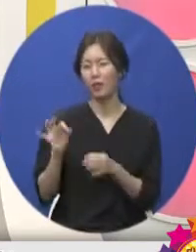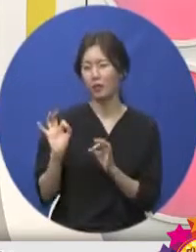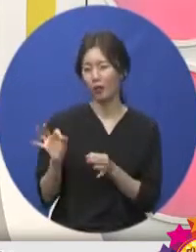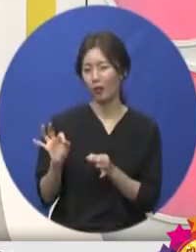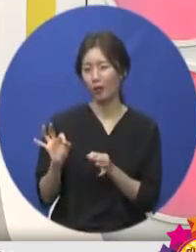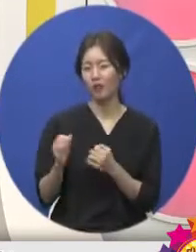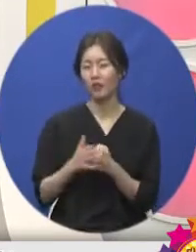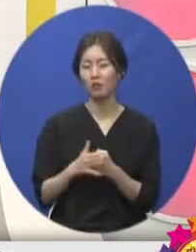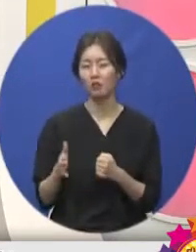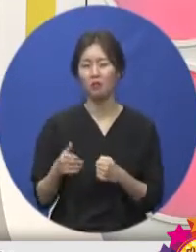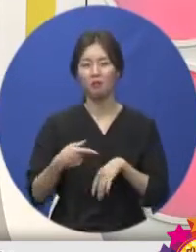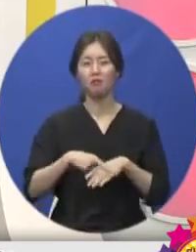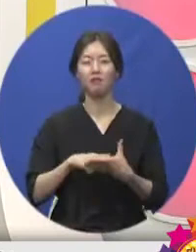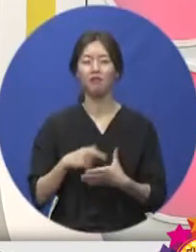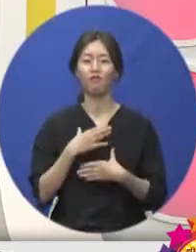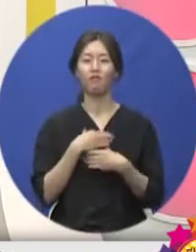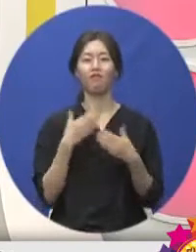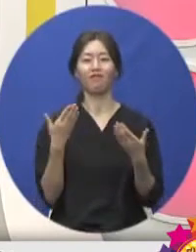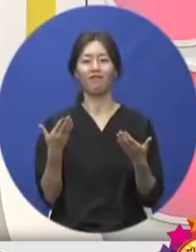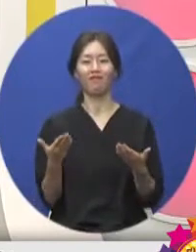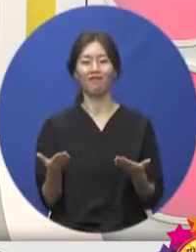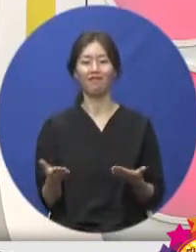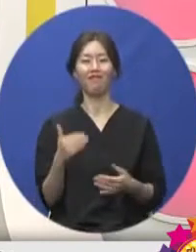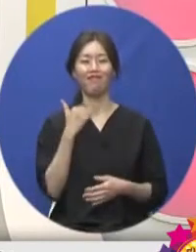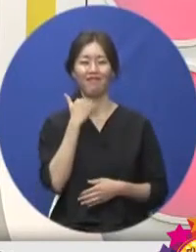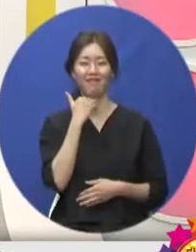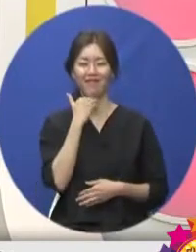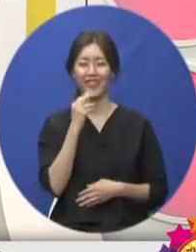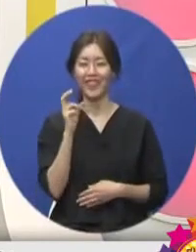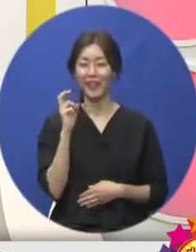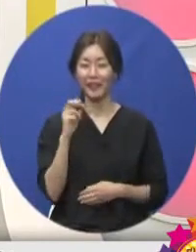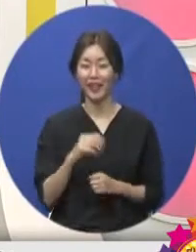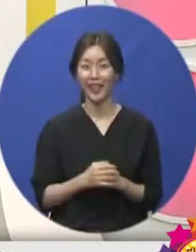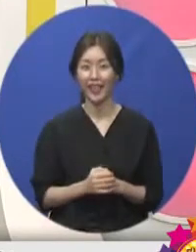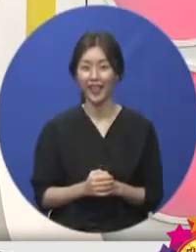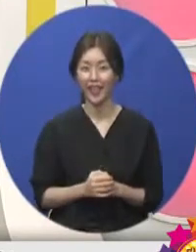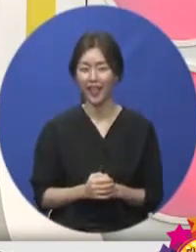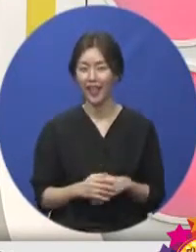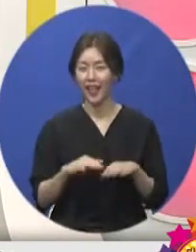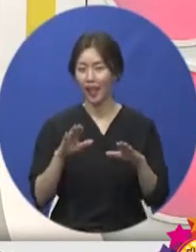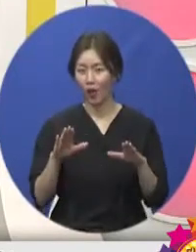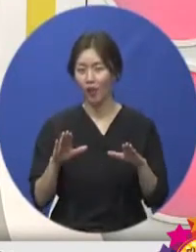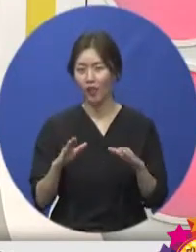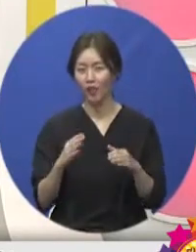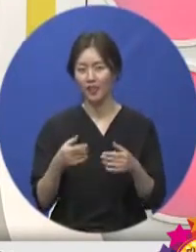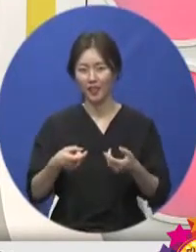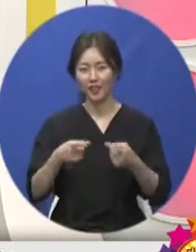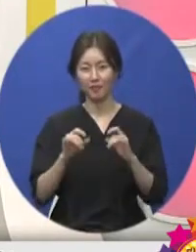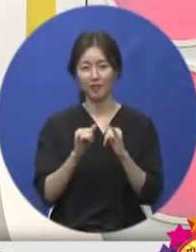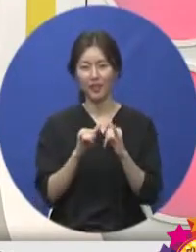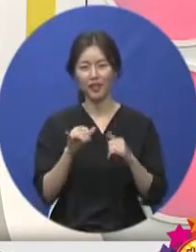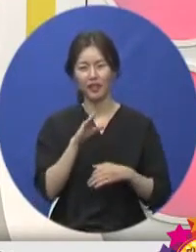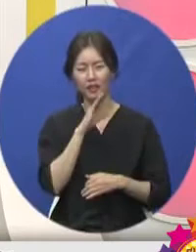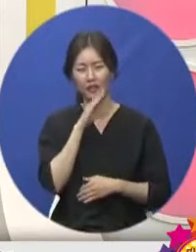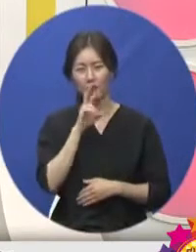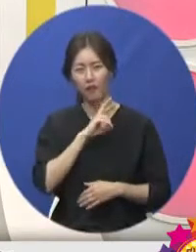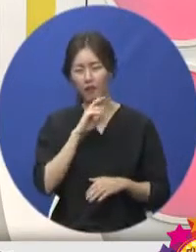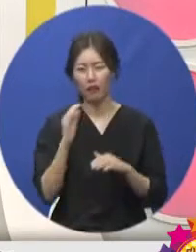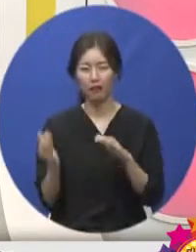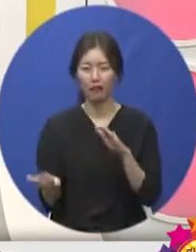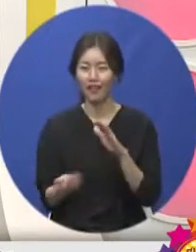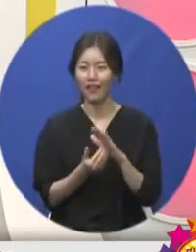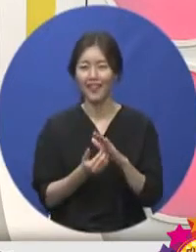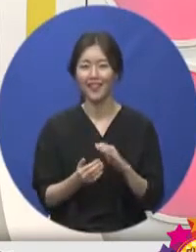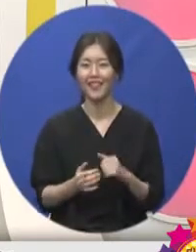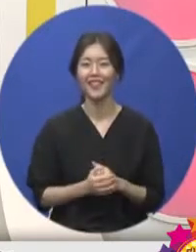그럼요. 그래도 차근하게 또 기다리셨을 것 같아요. 네. 네. 네. 오늘 하신 분들은 정말 노력해나 하신 분들이고 그 보통